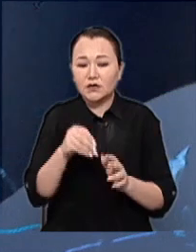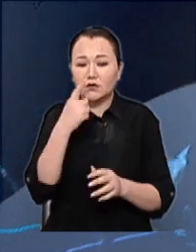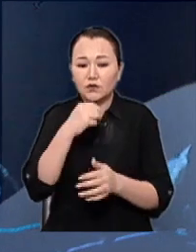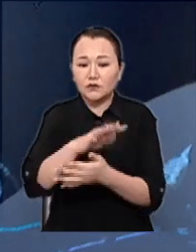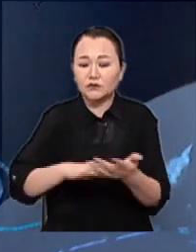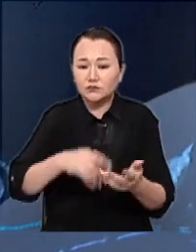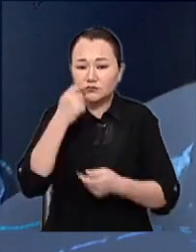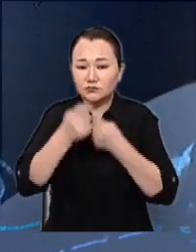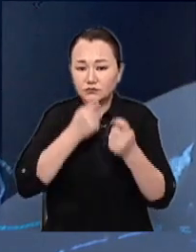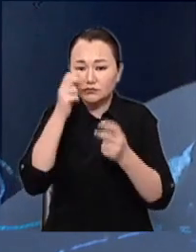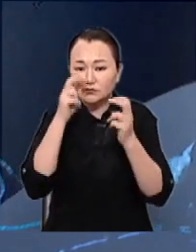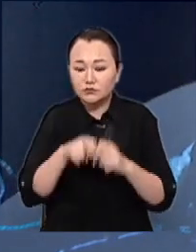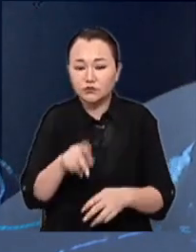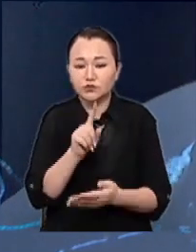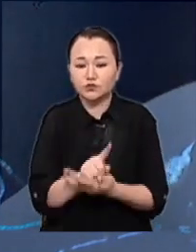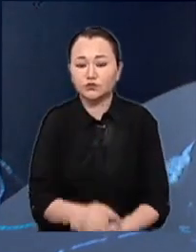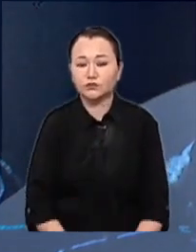қылмыстың мән-жайын анықтауы тиіс.